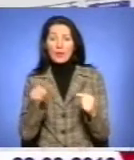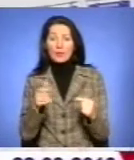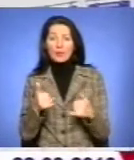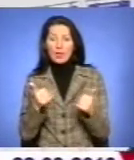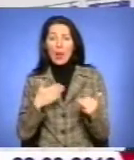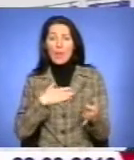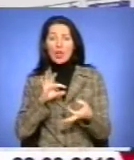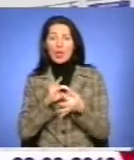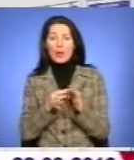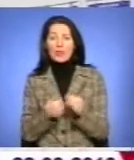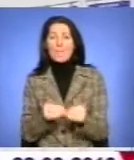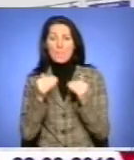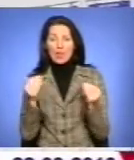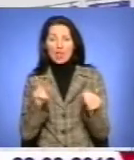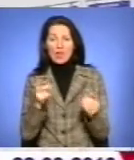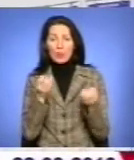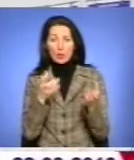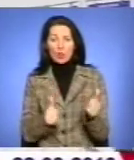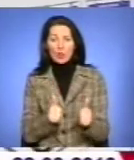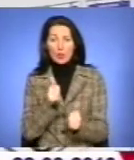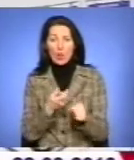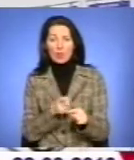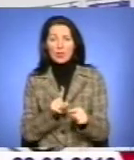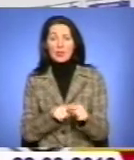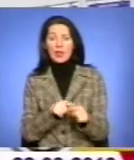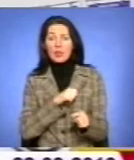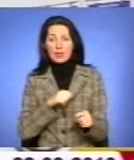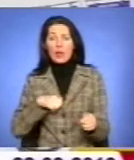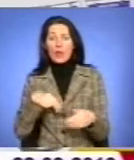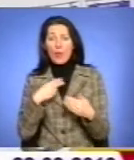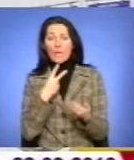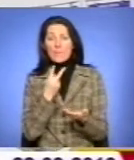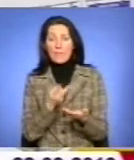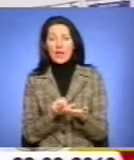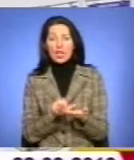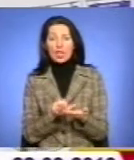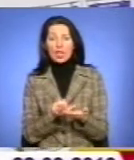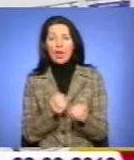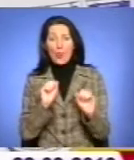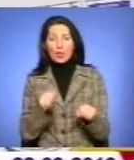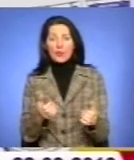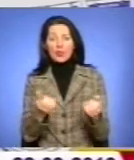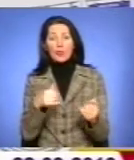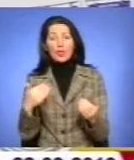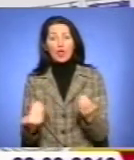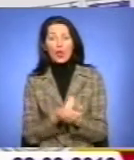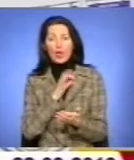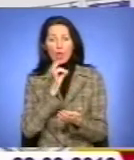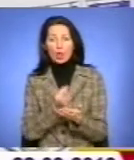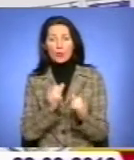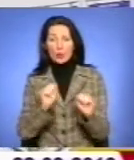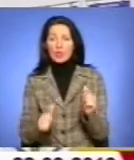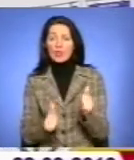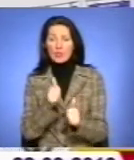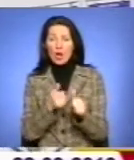трохи більше, ніж просто змагання, це засіб самовираження, самореалізації, можливість отримати новий досвід, можливість змагатися, і це